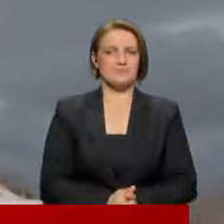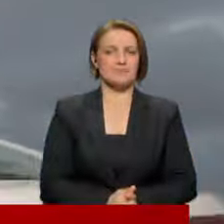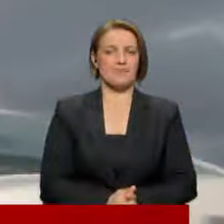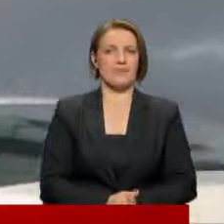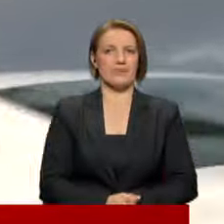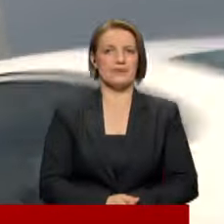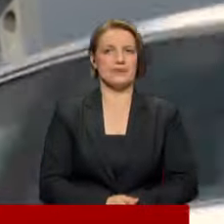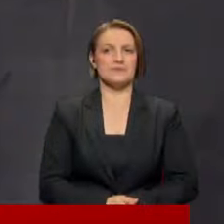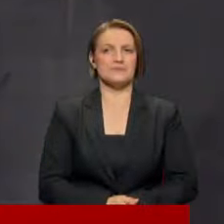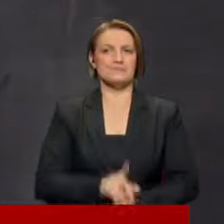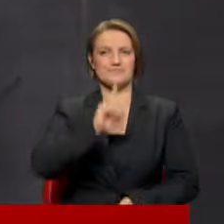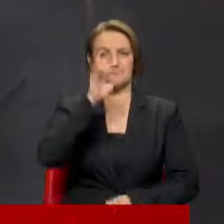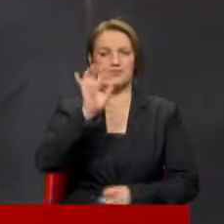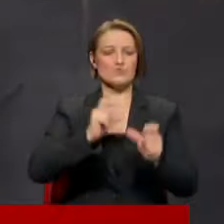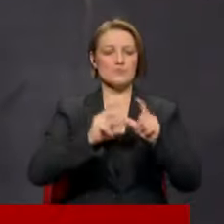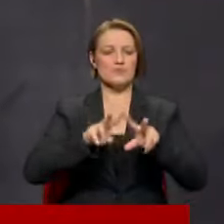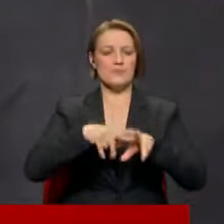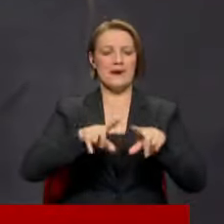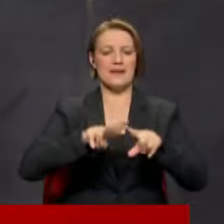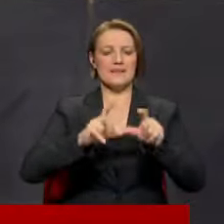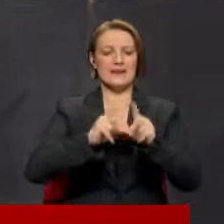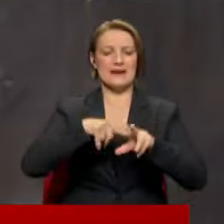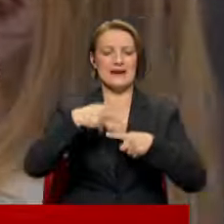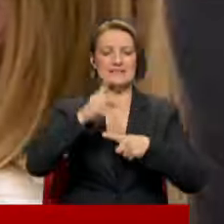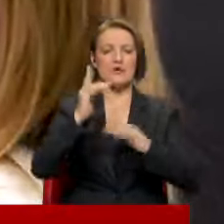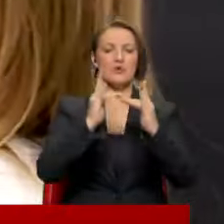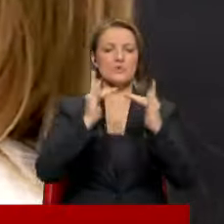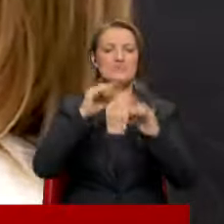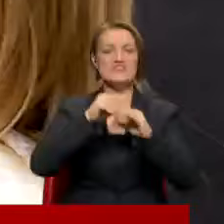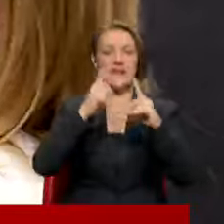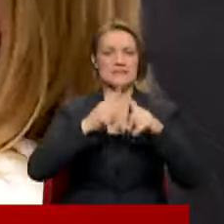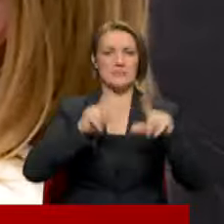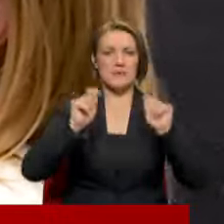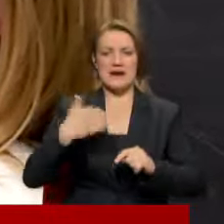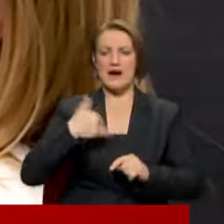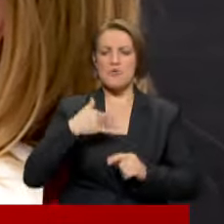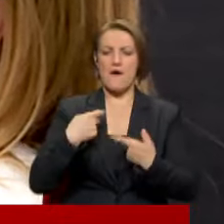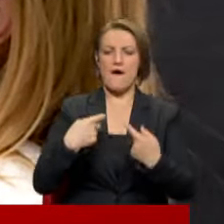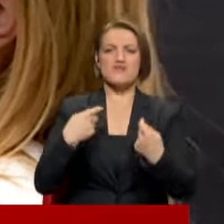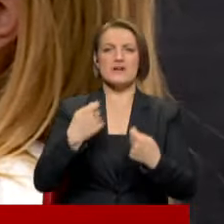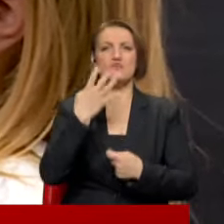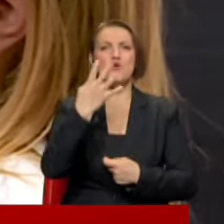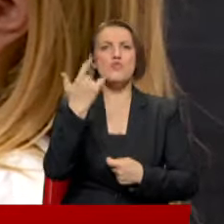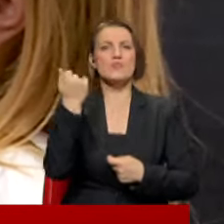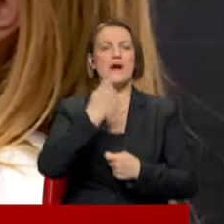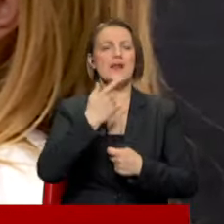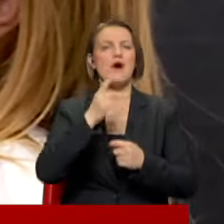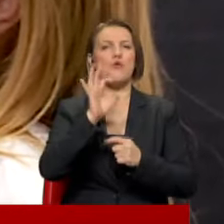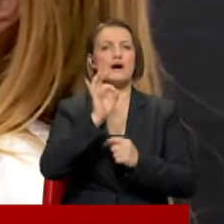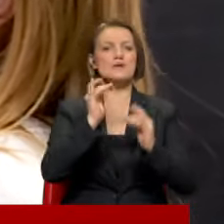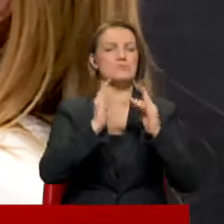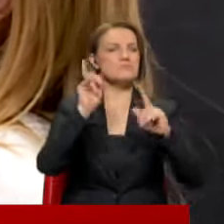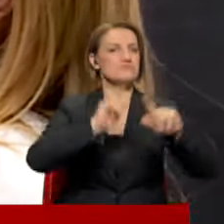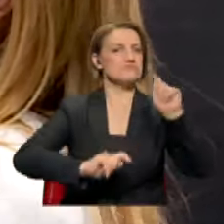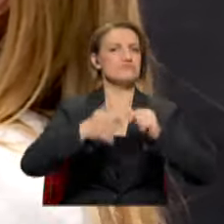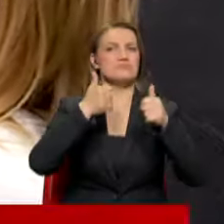yok Sadece Osmangazi Köprüsü için bir hesap yapmak gerekirse kamunun harcadığı parayla Yaklaşık 4 tane Osmangazi Köprüsü yapılabilirdi